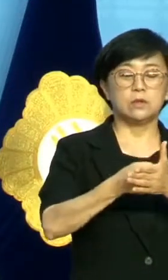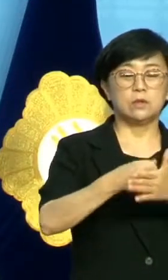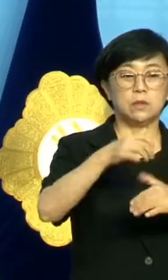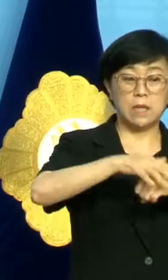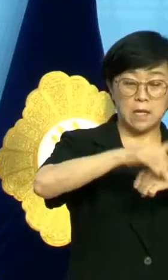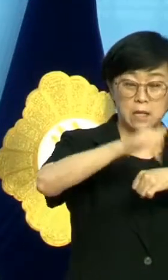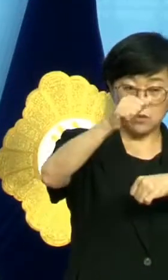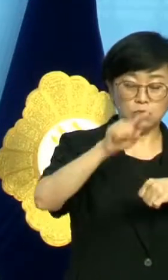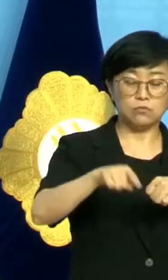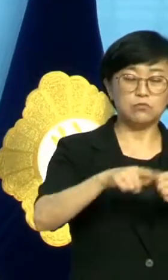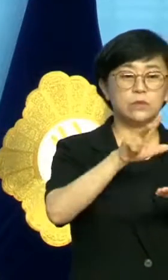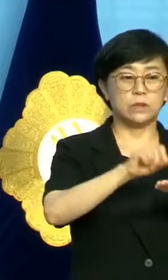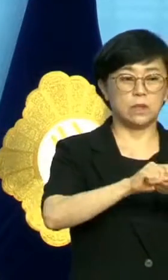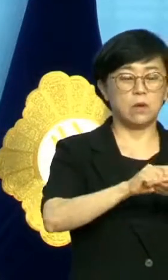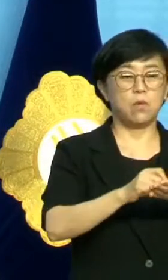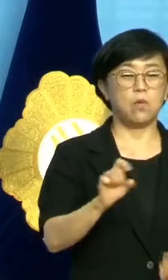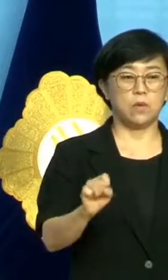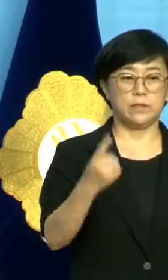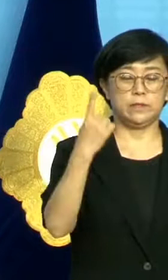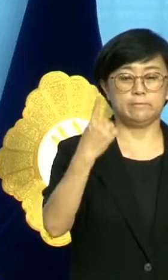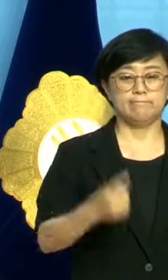구조적 원인이었습니다